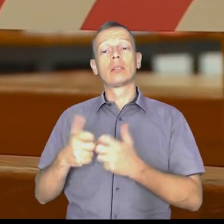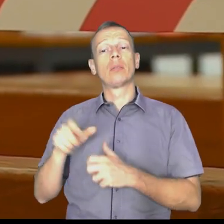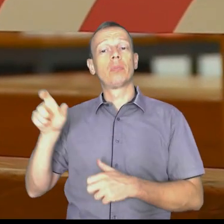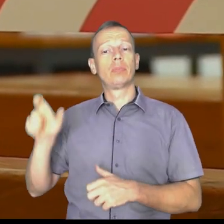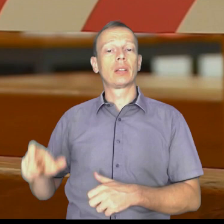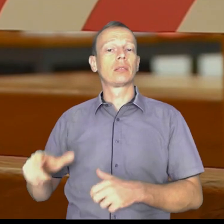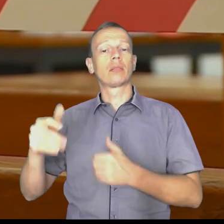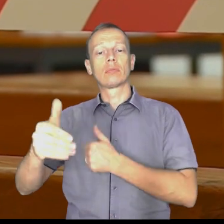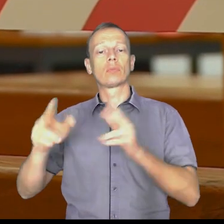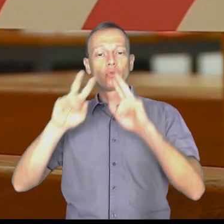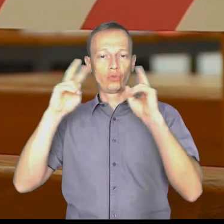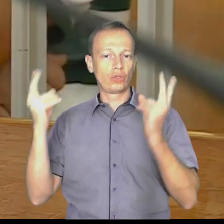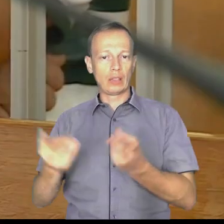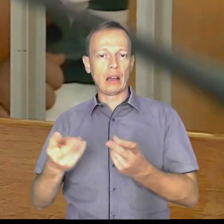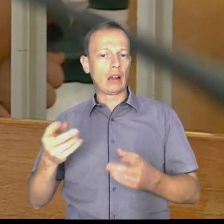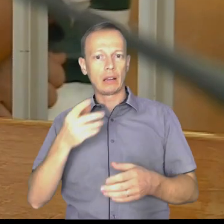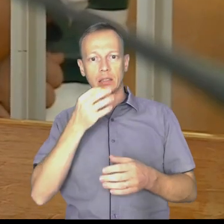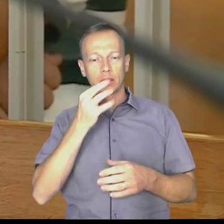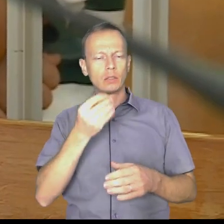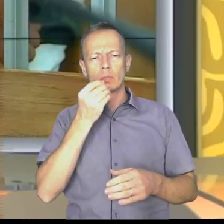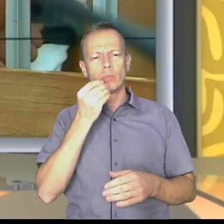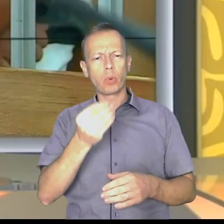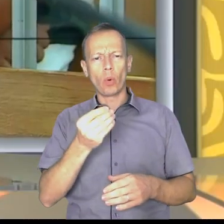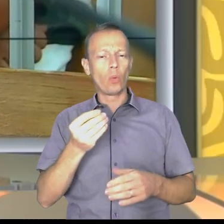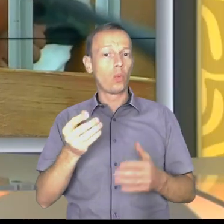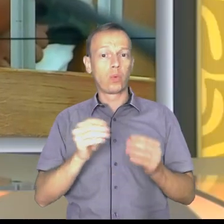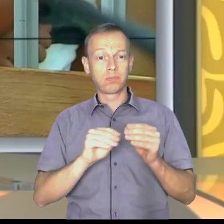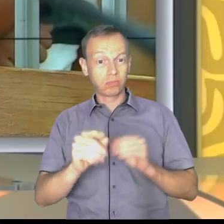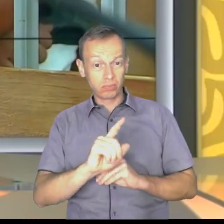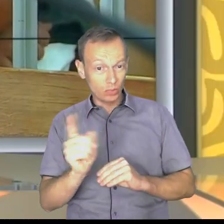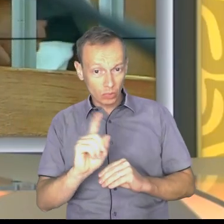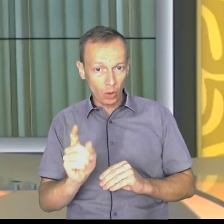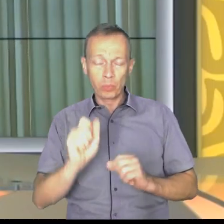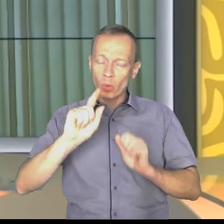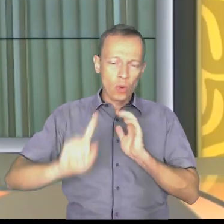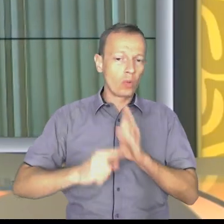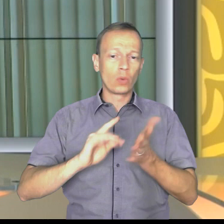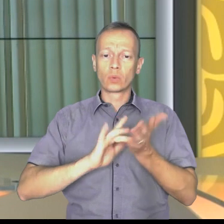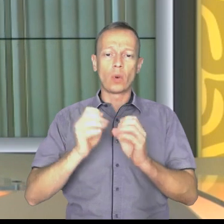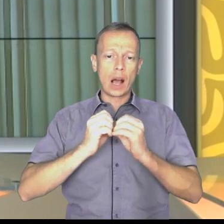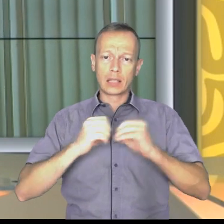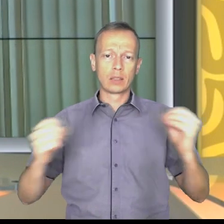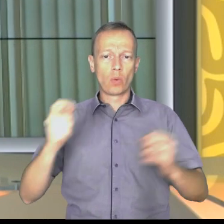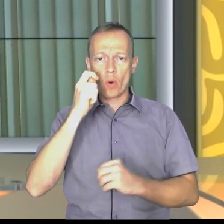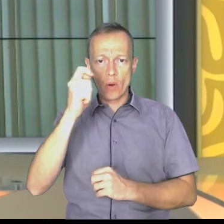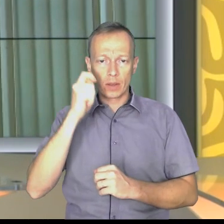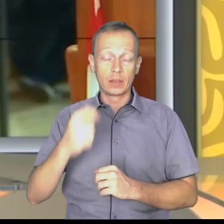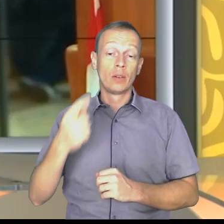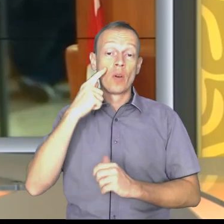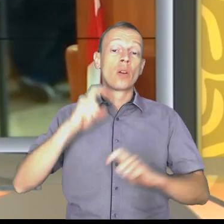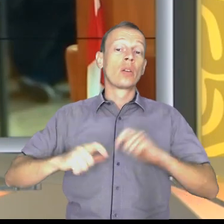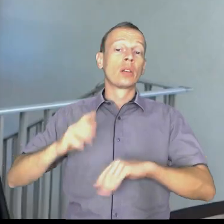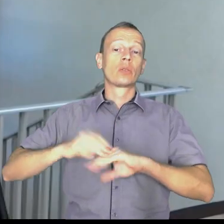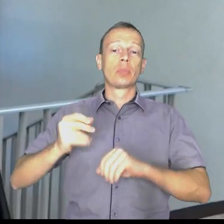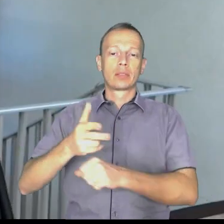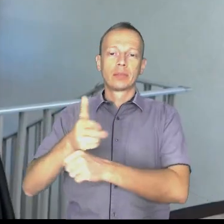reprendre l'enquête depuis le début. Les précisions de son avocat, Maître Dubois, au micro de Patrick Tinsin. Le